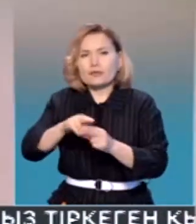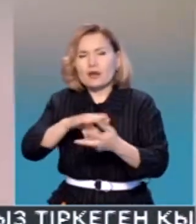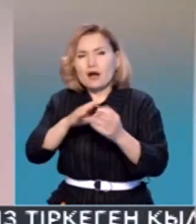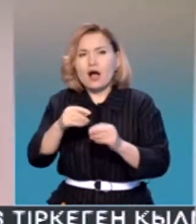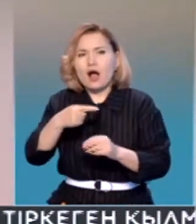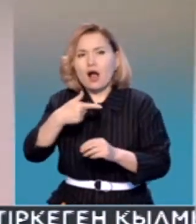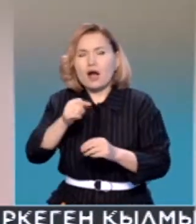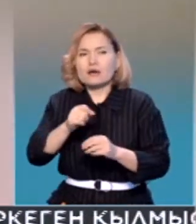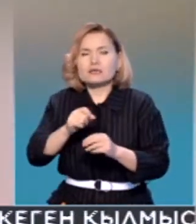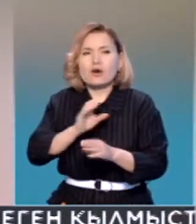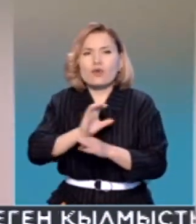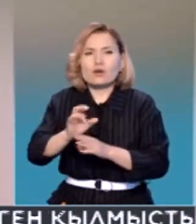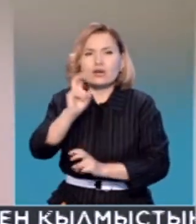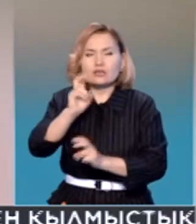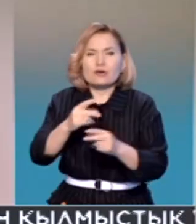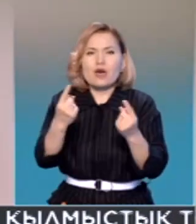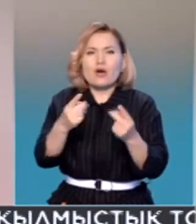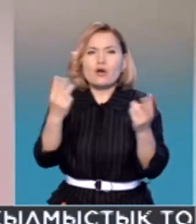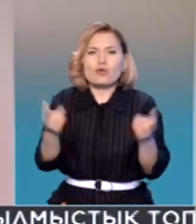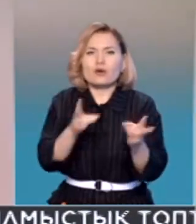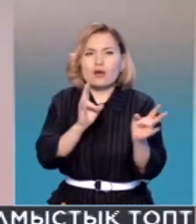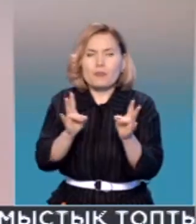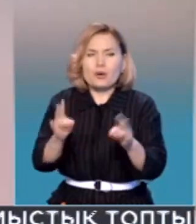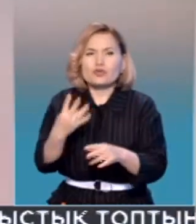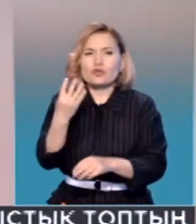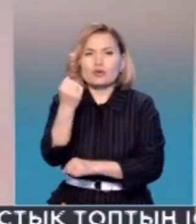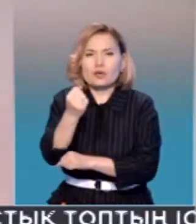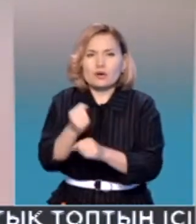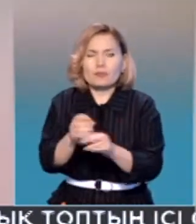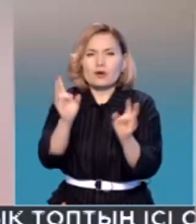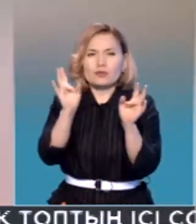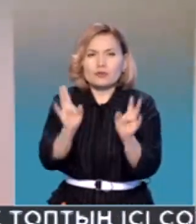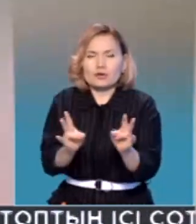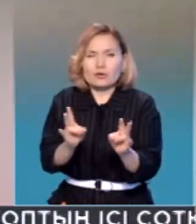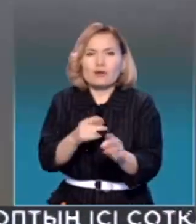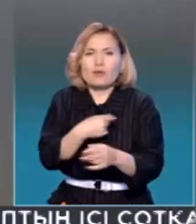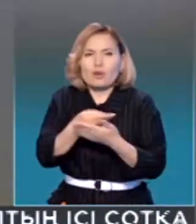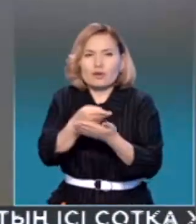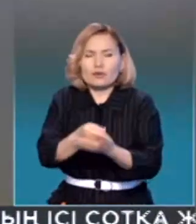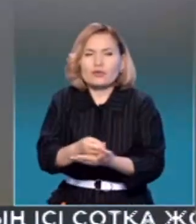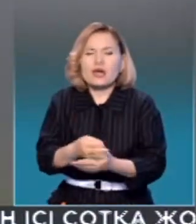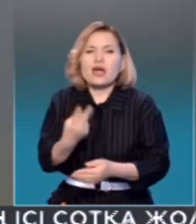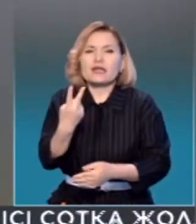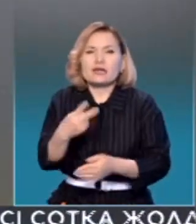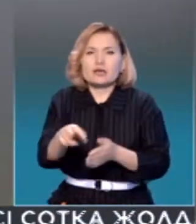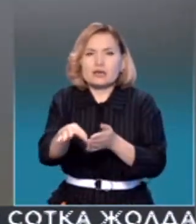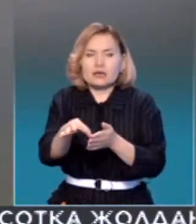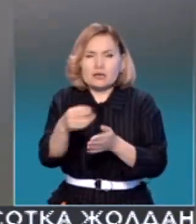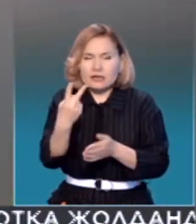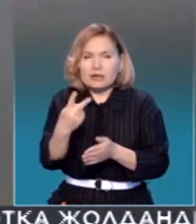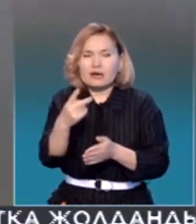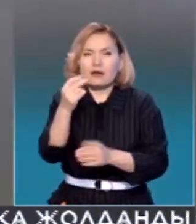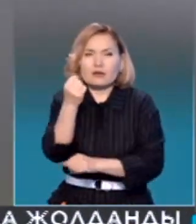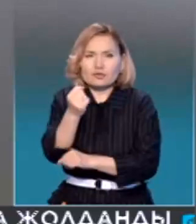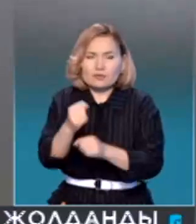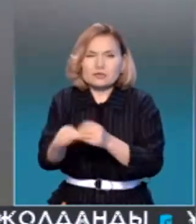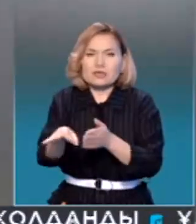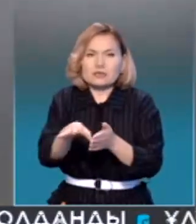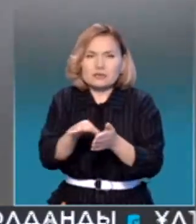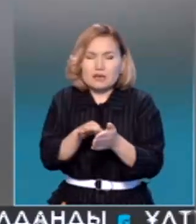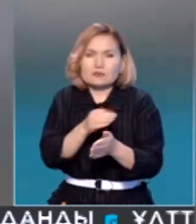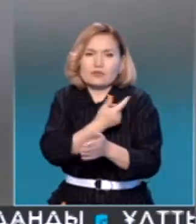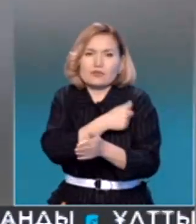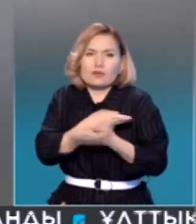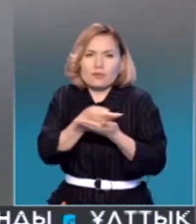газ өңдеу зауытында алапат өрт болған еді. 4 жұмысшы зардап шекті, өкінішке орай олардың екеуі ауруханада қайтыс болды. Бұл